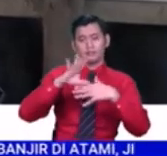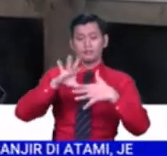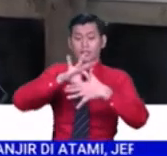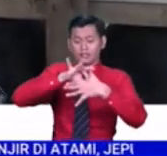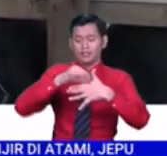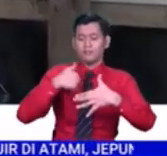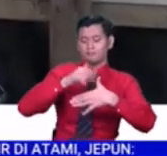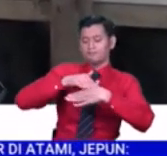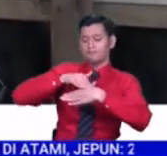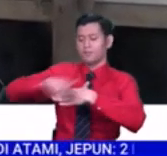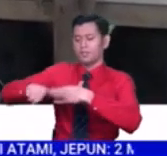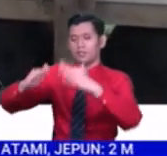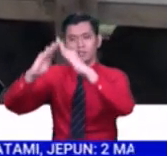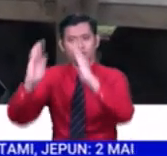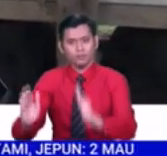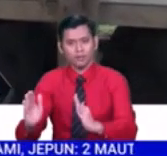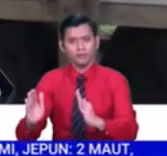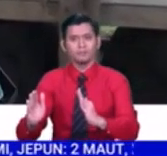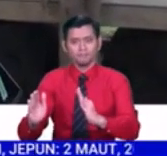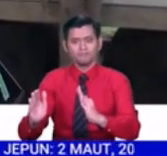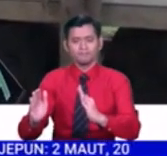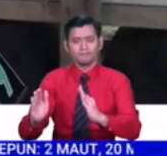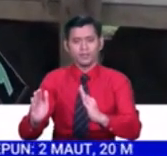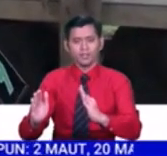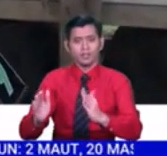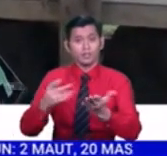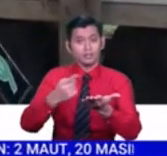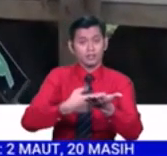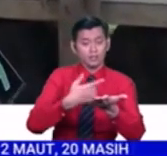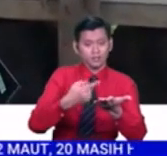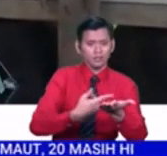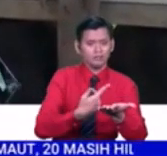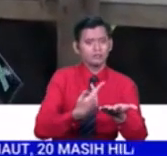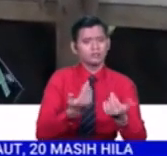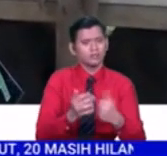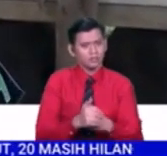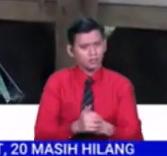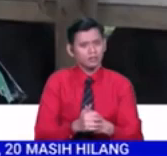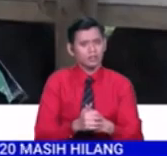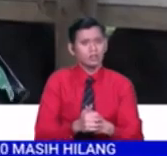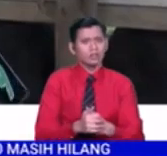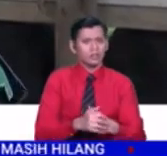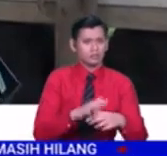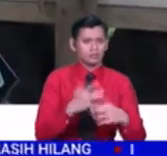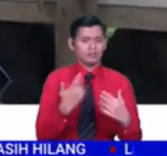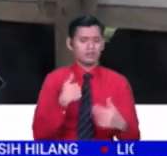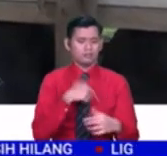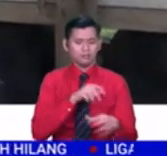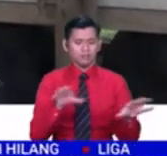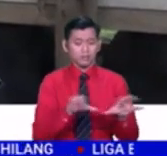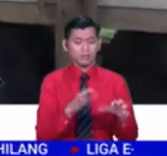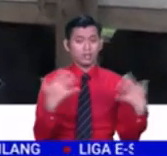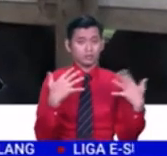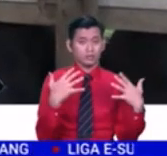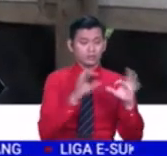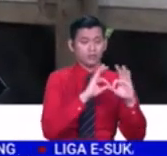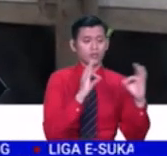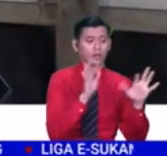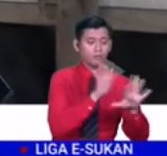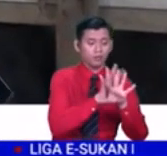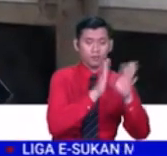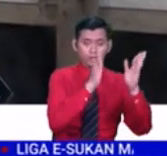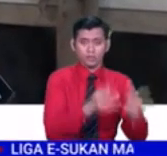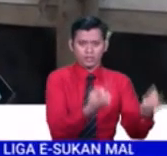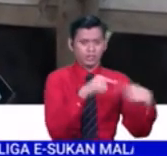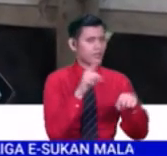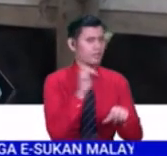orang. Kadang-kadang kalau kita buat rebang, ia ramai ahli keluarga mari sebelum ni. Tapi untuk